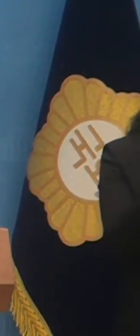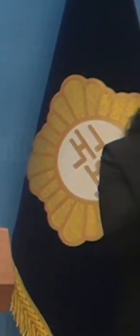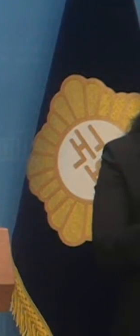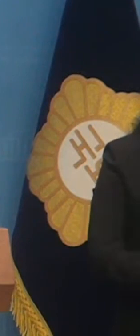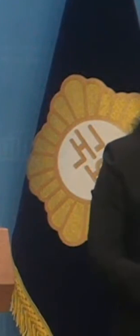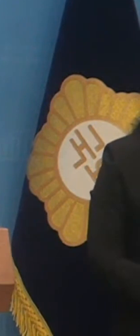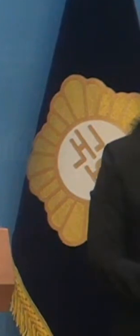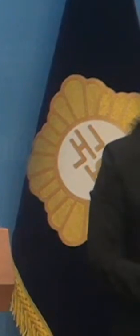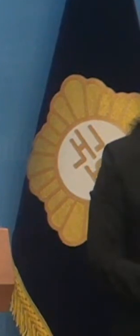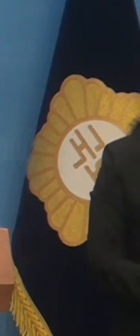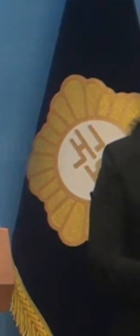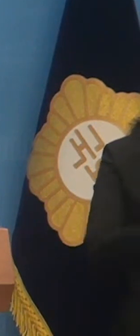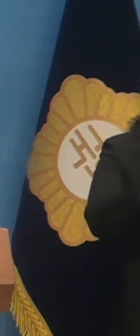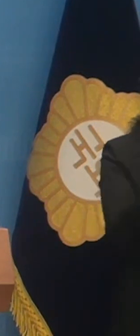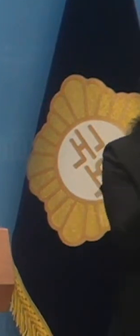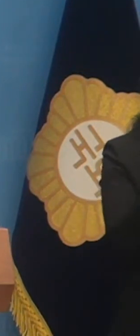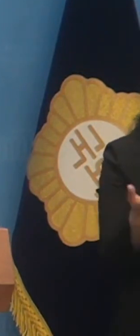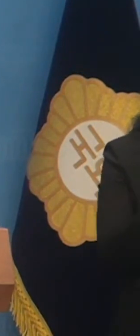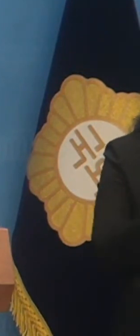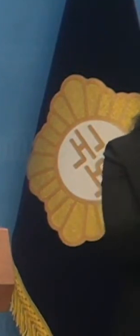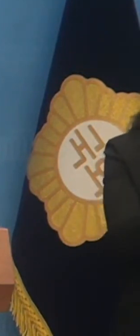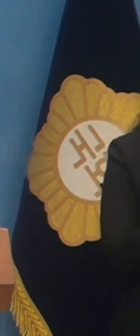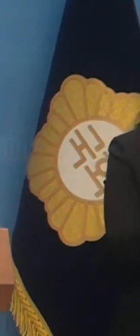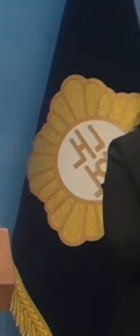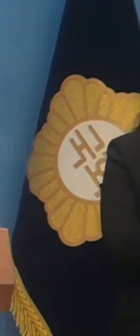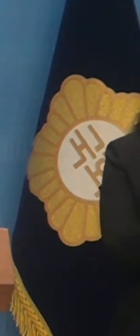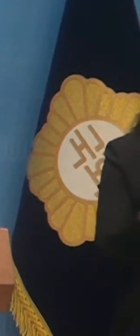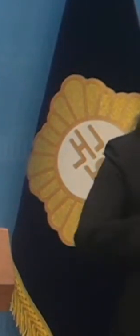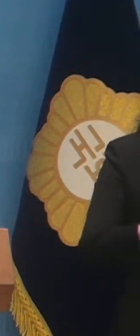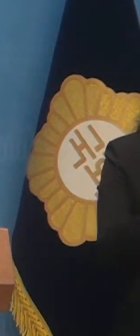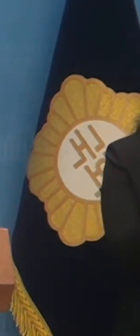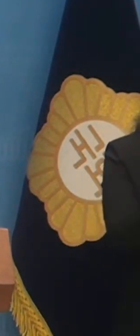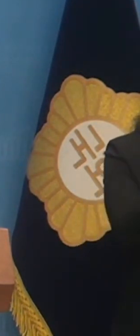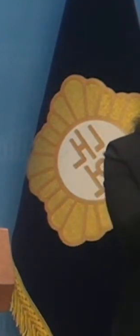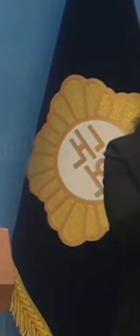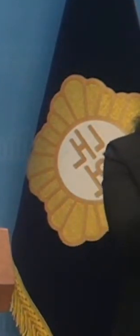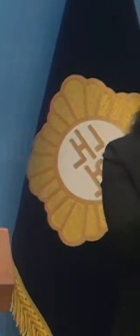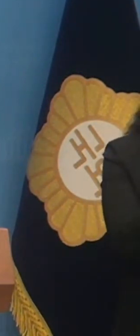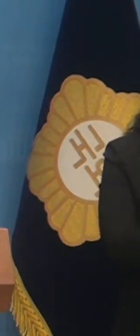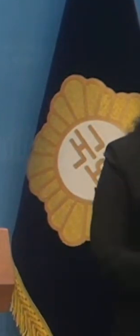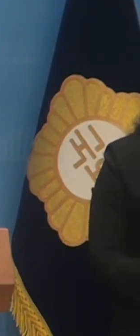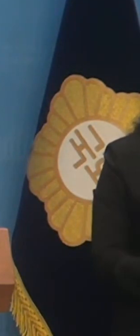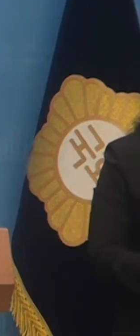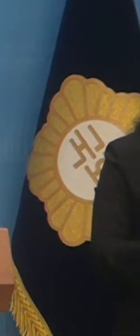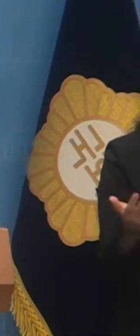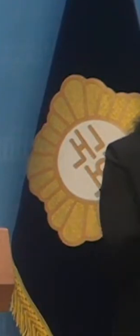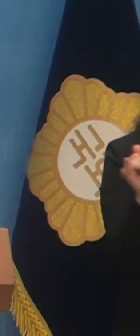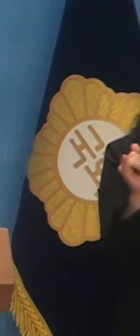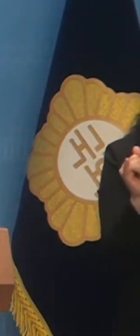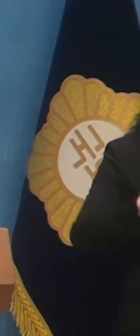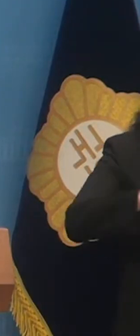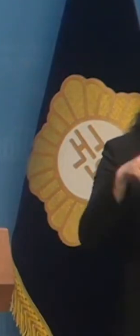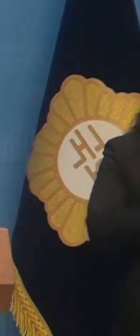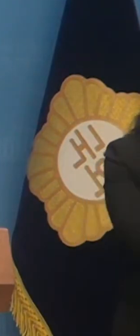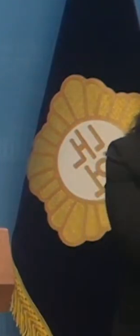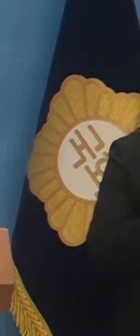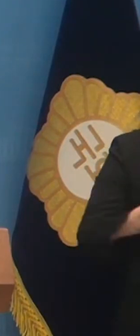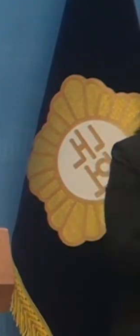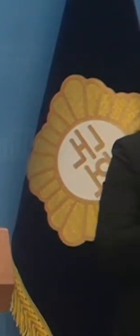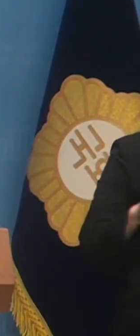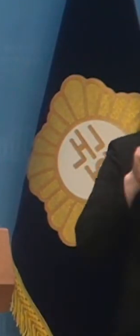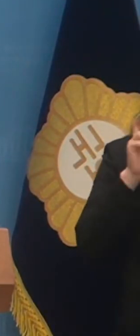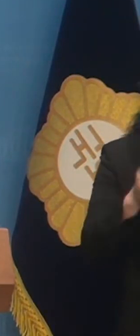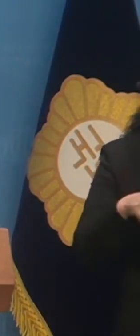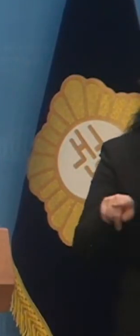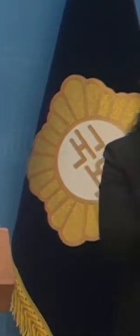셋째, 500만 노조 시대를 실현하는 입법에 나서겠습니다. 노동자가 거석권을 가지고 사용자와